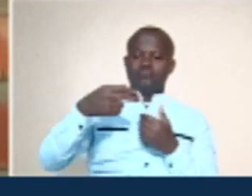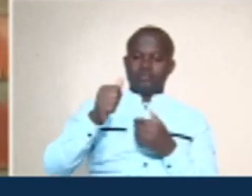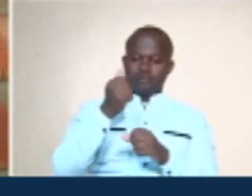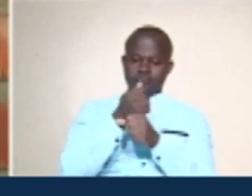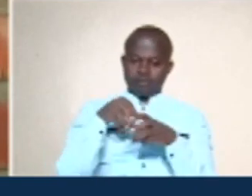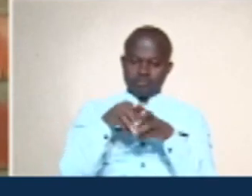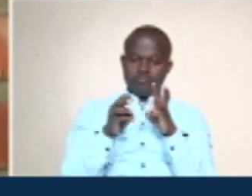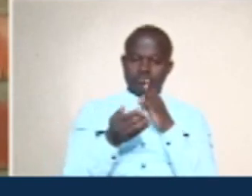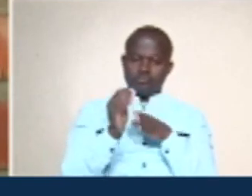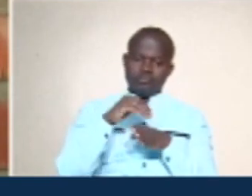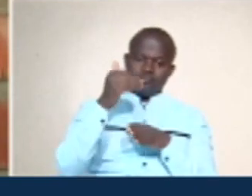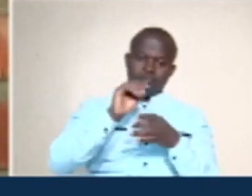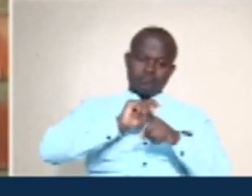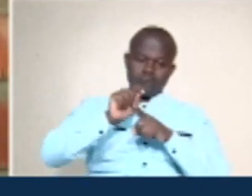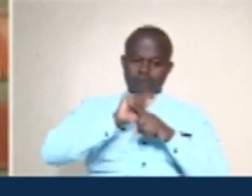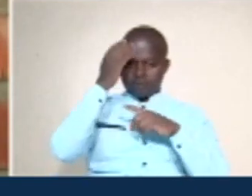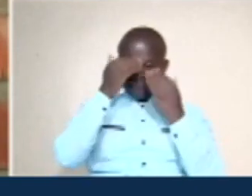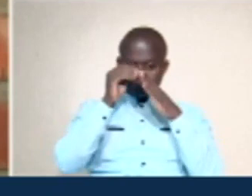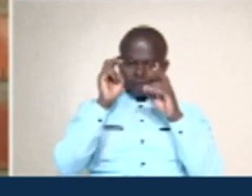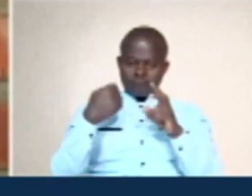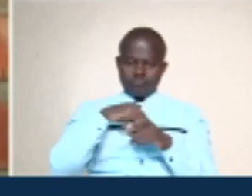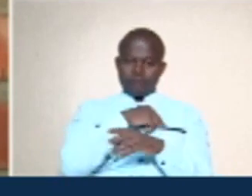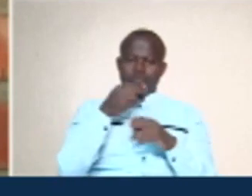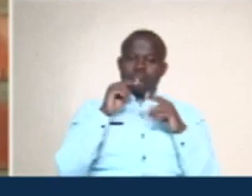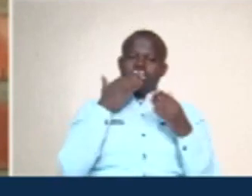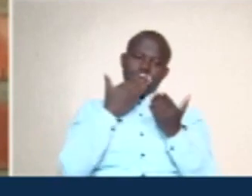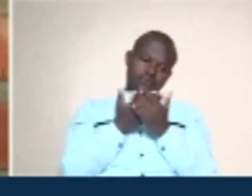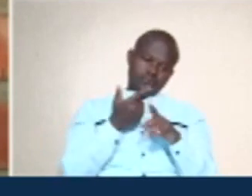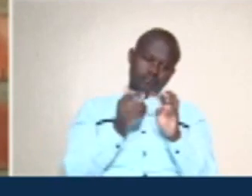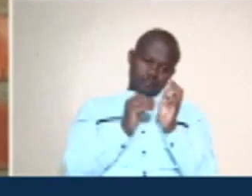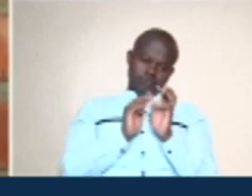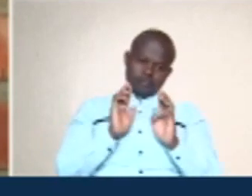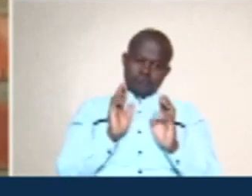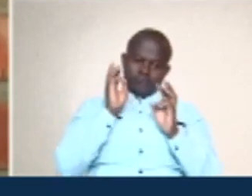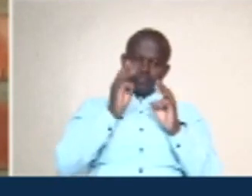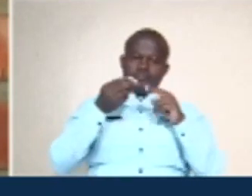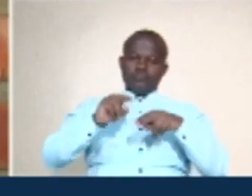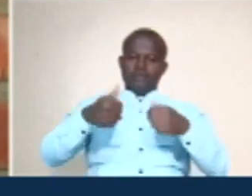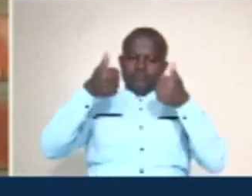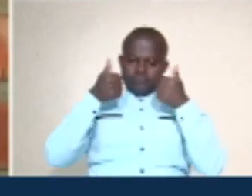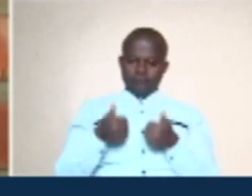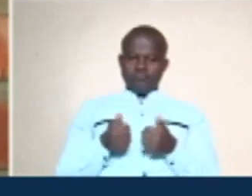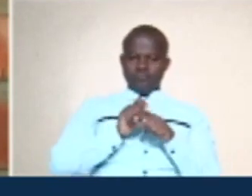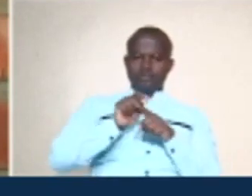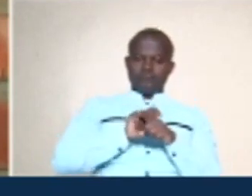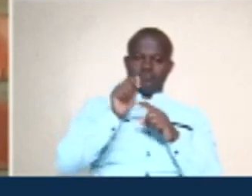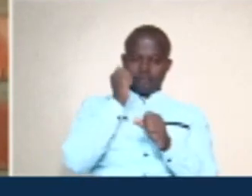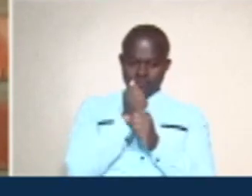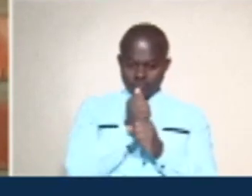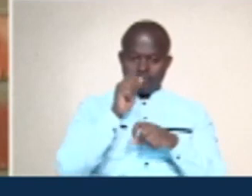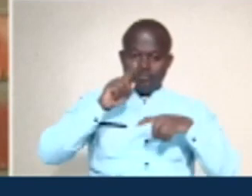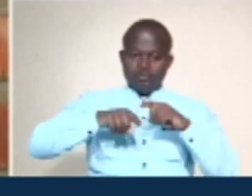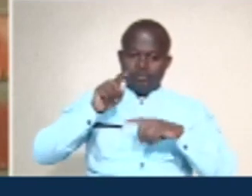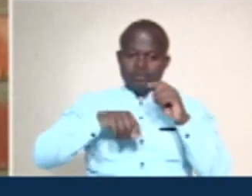kinyamwuga, tugenda tubahugura kugira ngo bigende neza, kandi turizera yuko bizagenda neza. Amahugurwa arakora, izi